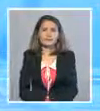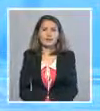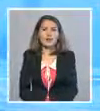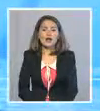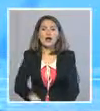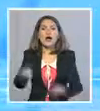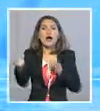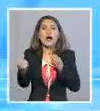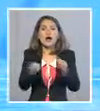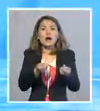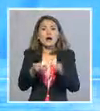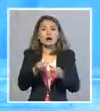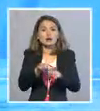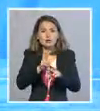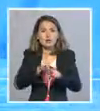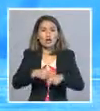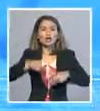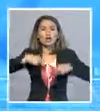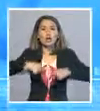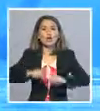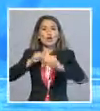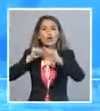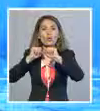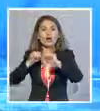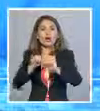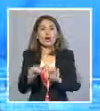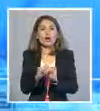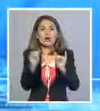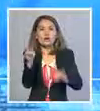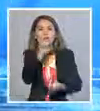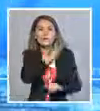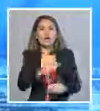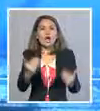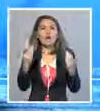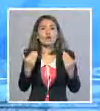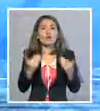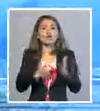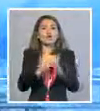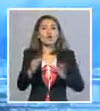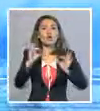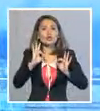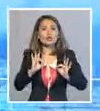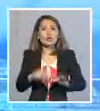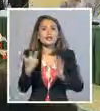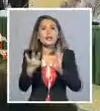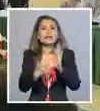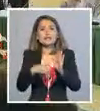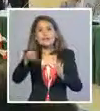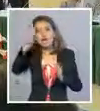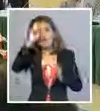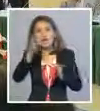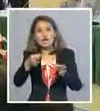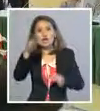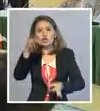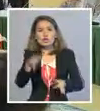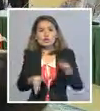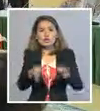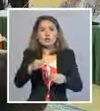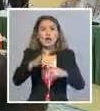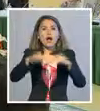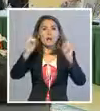Жалғастырсақ, әкімшілік әділеттік пен құқық қорғаудың тиімділігін арттыру. Бүгін жоғарғы сотта 8 елдің сот жүйесі мамандары ғылыми тәжірибелік конференцияда